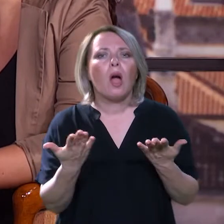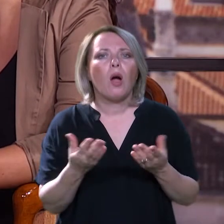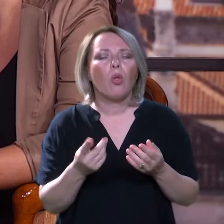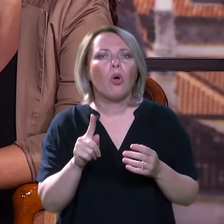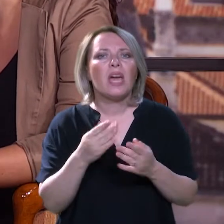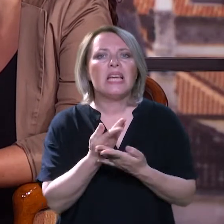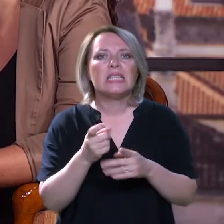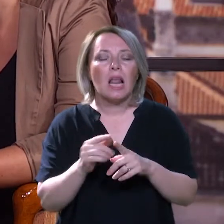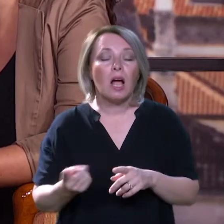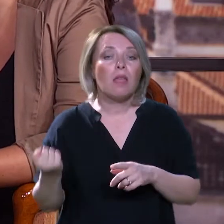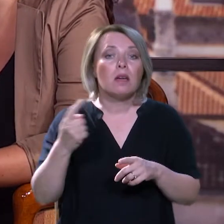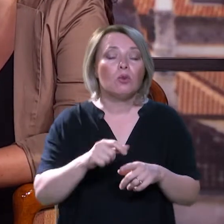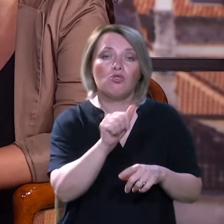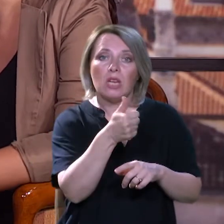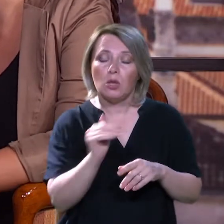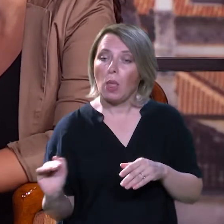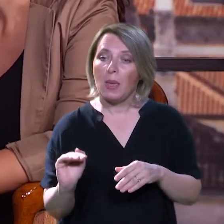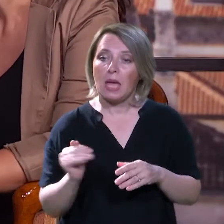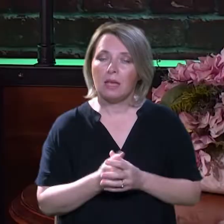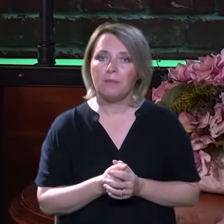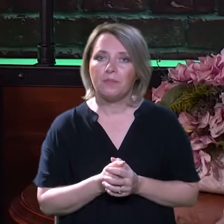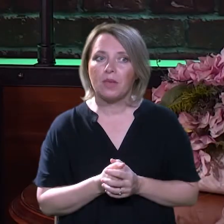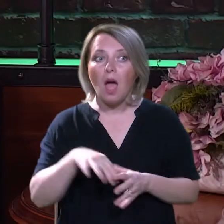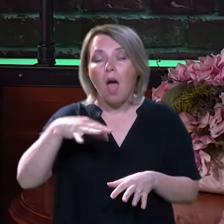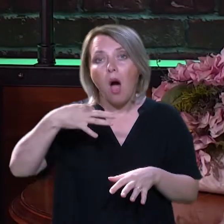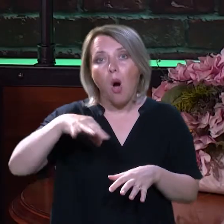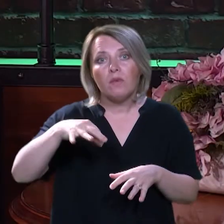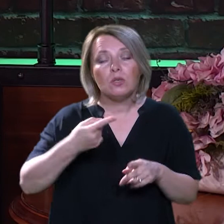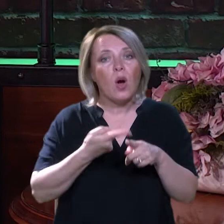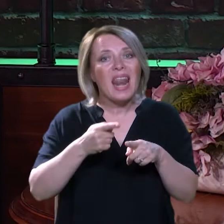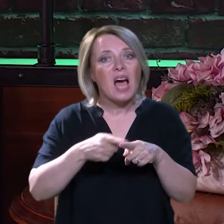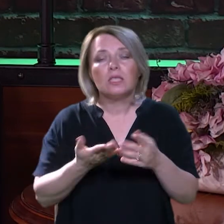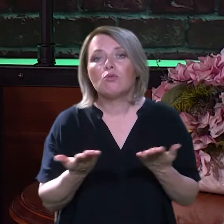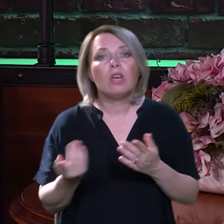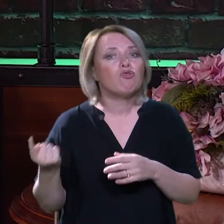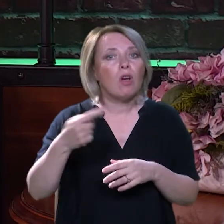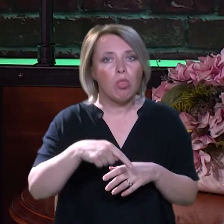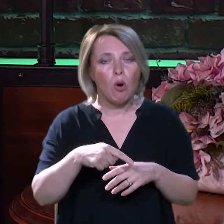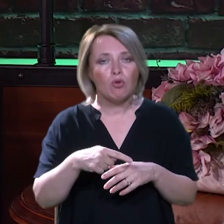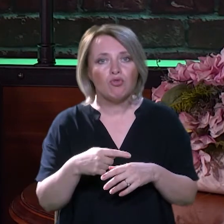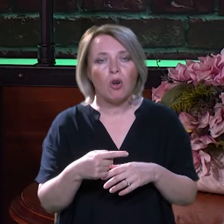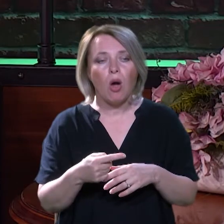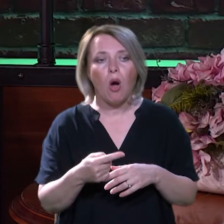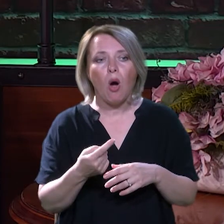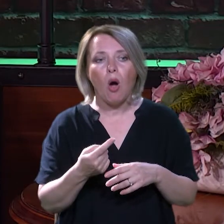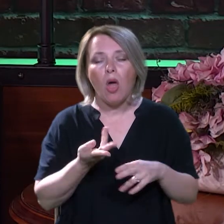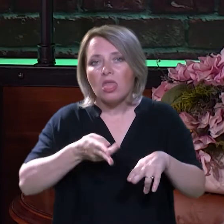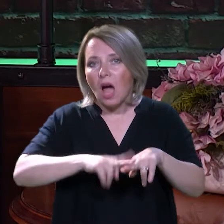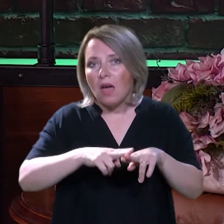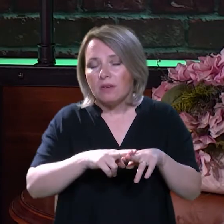to izgleda, recimo, kad vam dođe jedno dijete? Pa evo, ovisno o razlogu zbog kojeg dijete dolazi, najčešće se